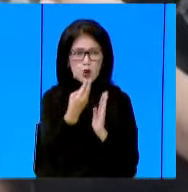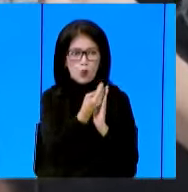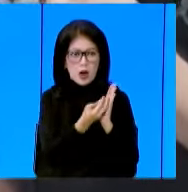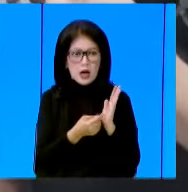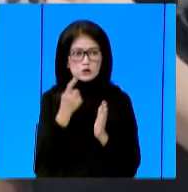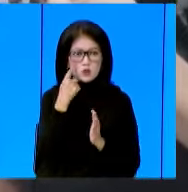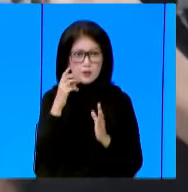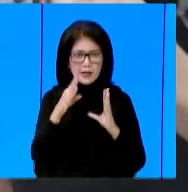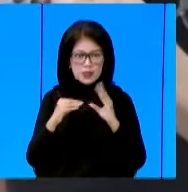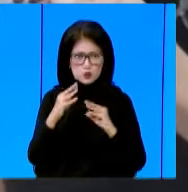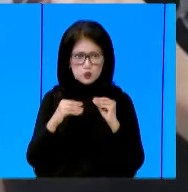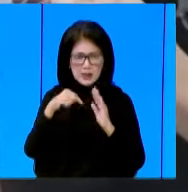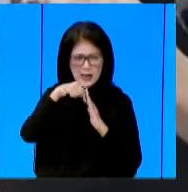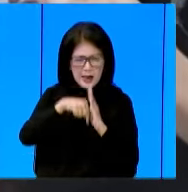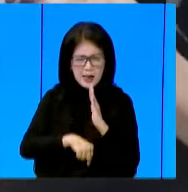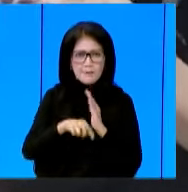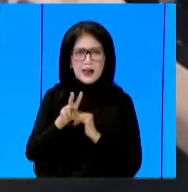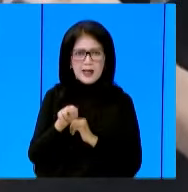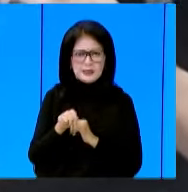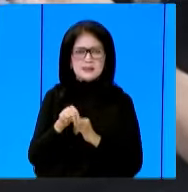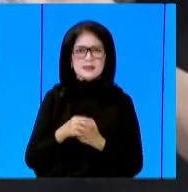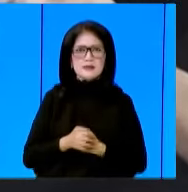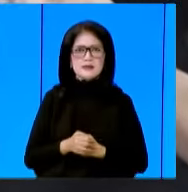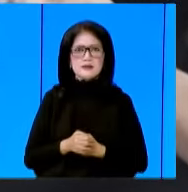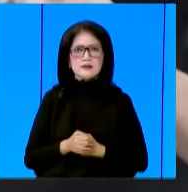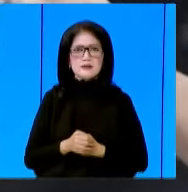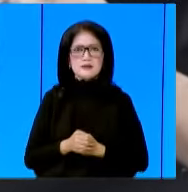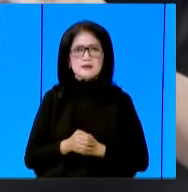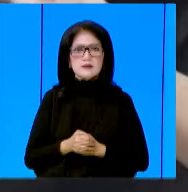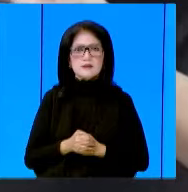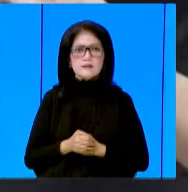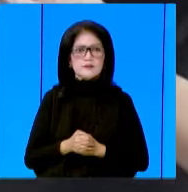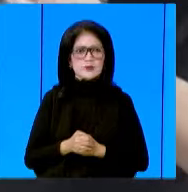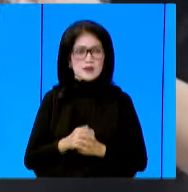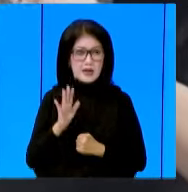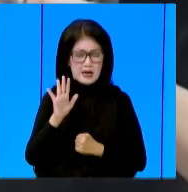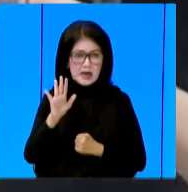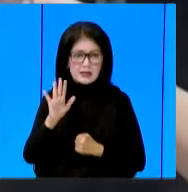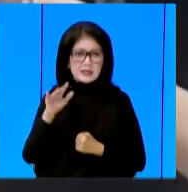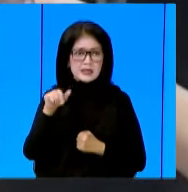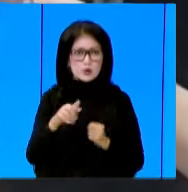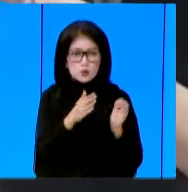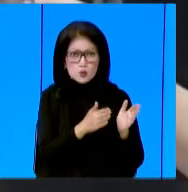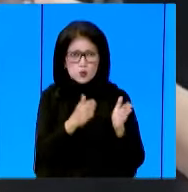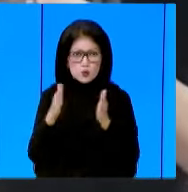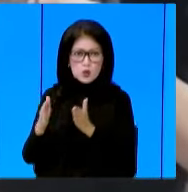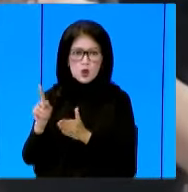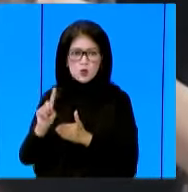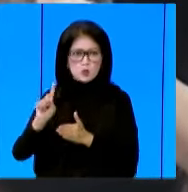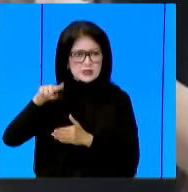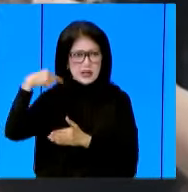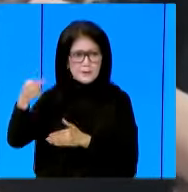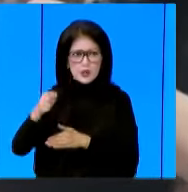masalah trust. Ya, ini masalah trust. Sehingga kita undur ini sudah sampai